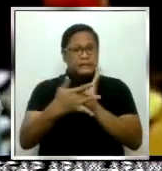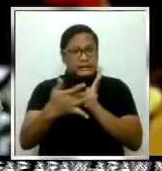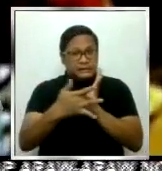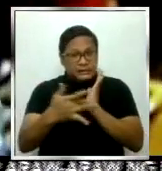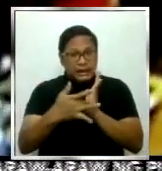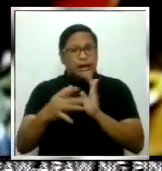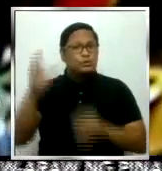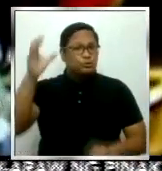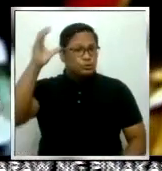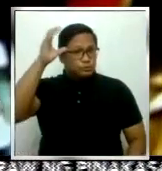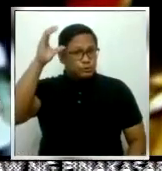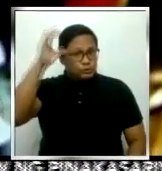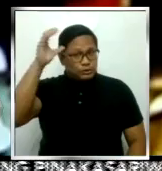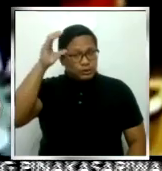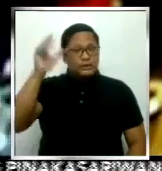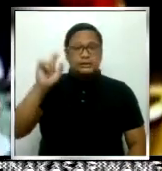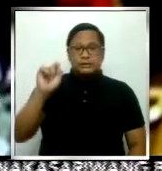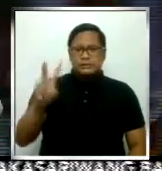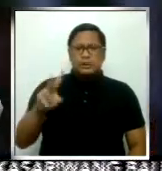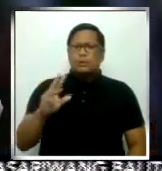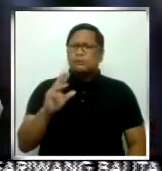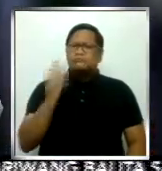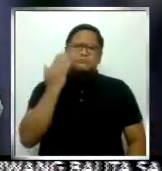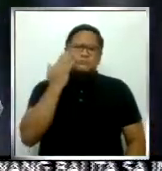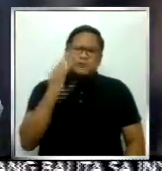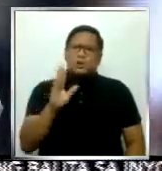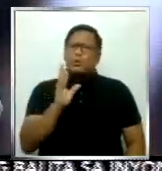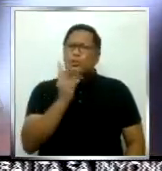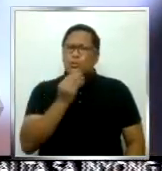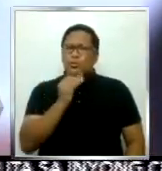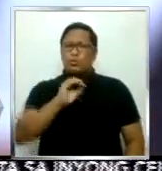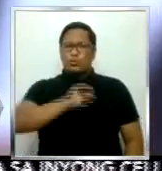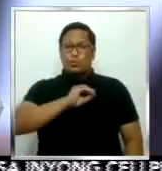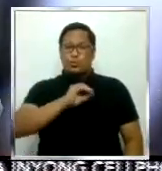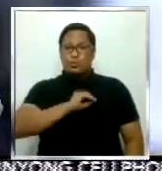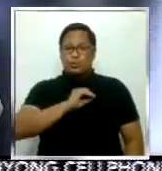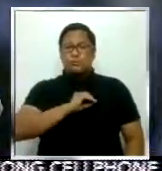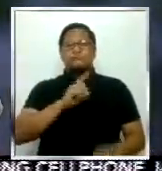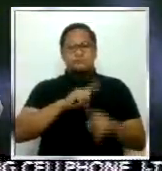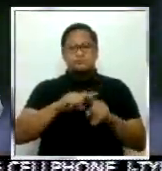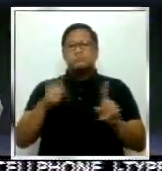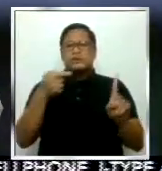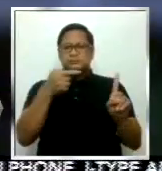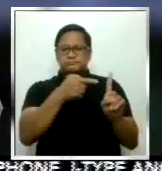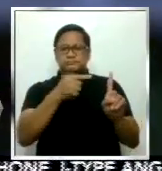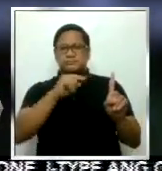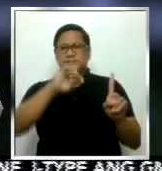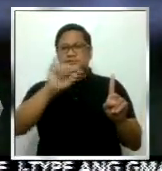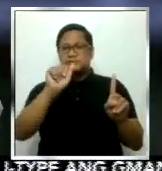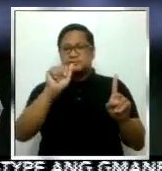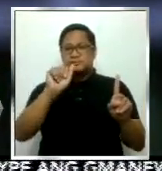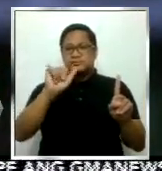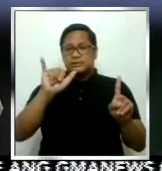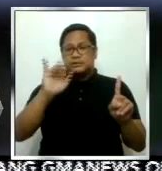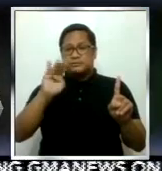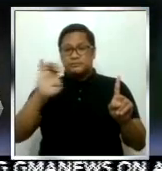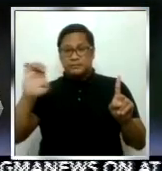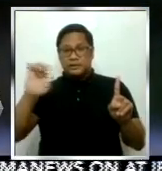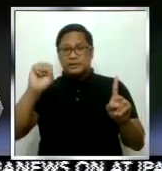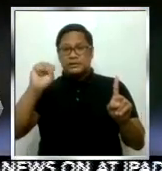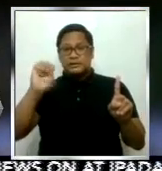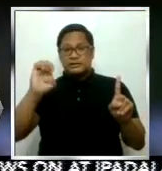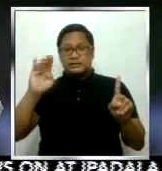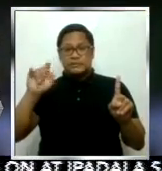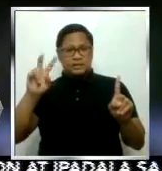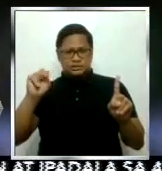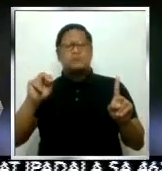Hindi malinaw kung sino ang nagmamay-ari ng kubol. Pero sabi mismo ni Sebastian, hilig niya ang video production at pinayagan siyang